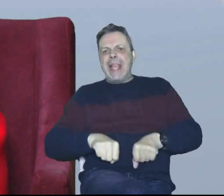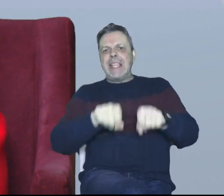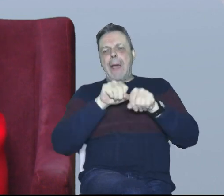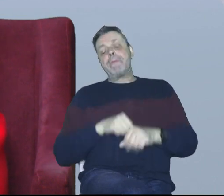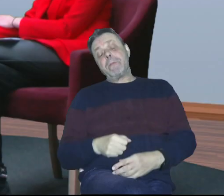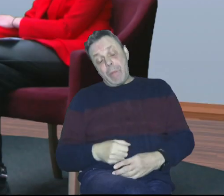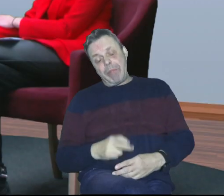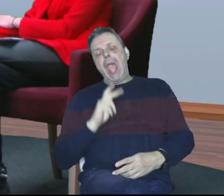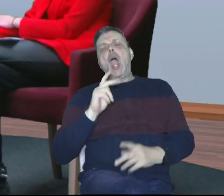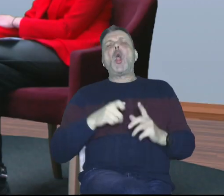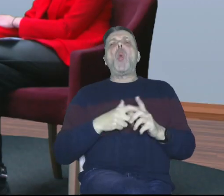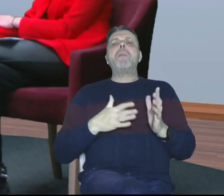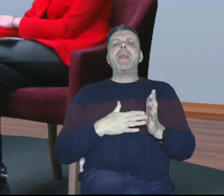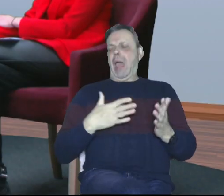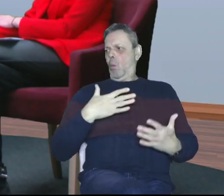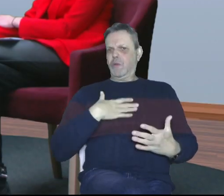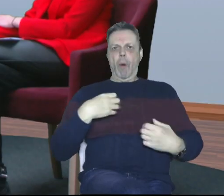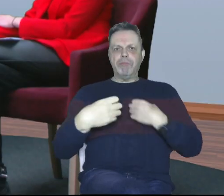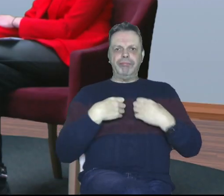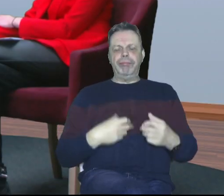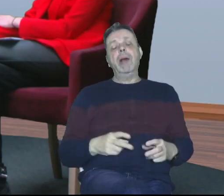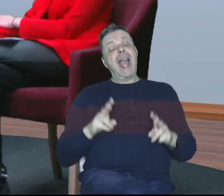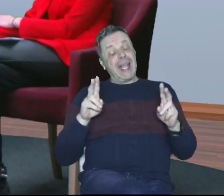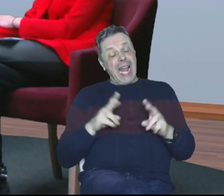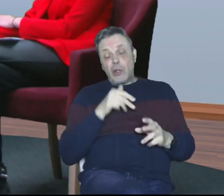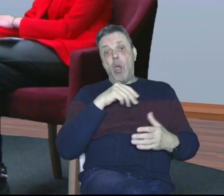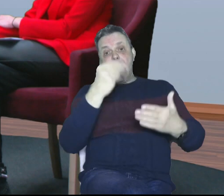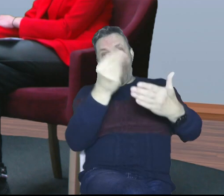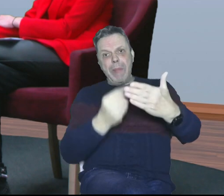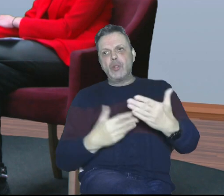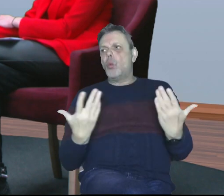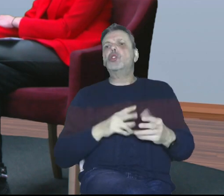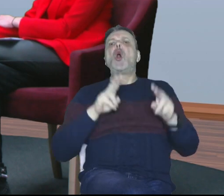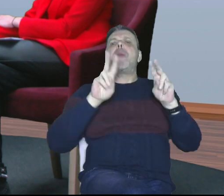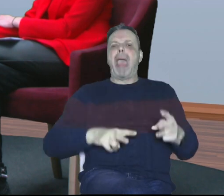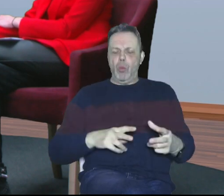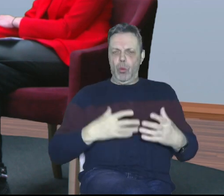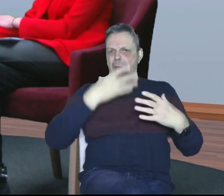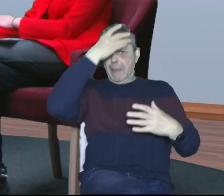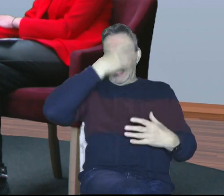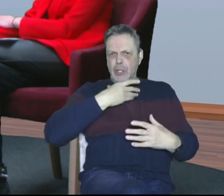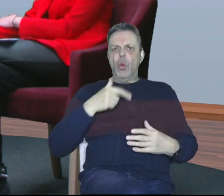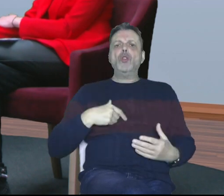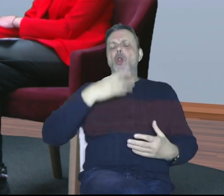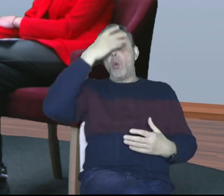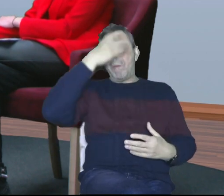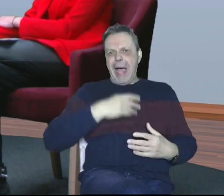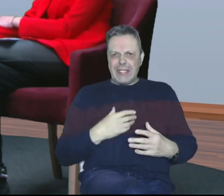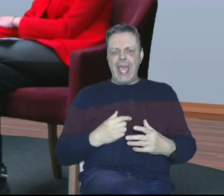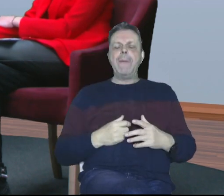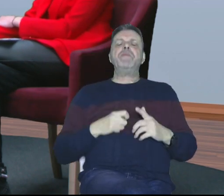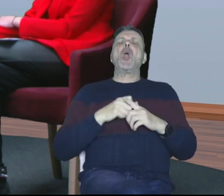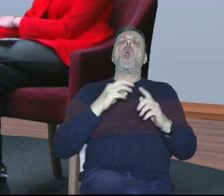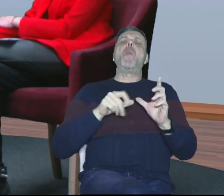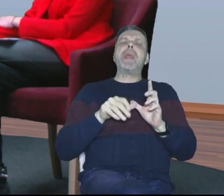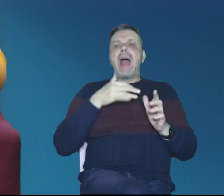u principu Kolumbine u svojoj izvedbi vrlo kratko i opišu što nose na licu. To su